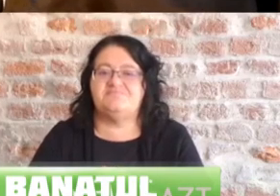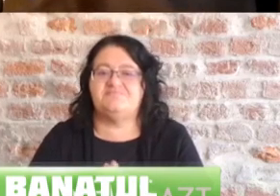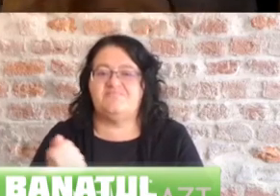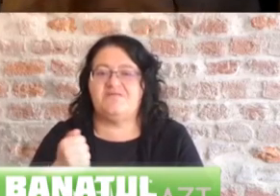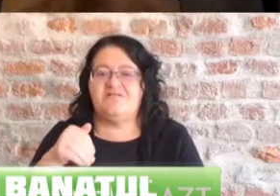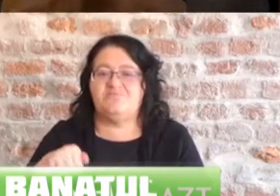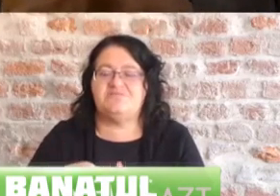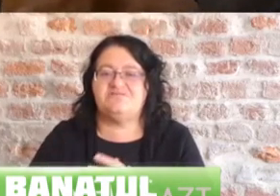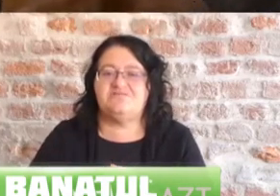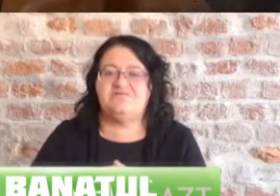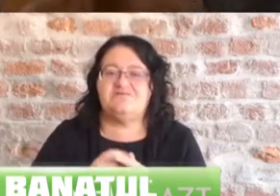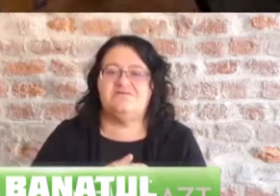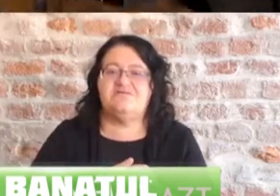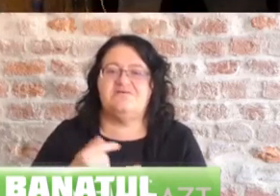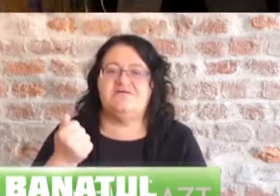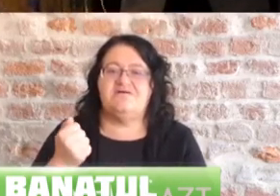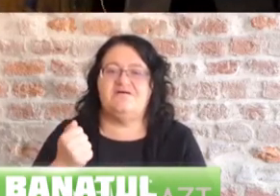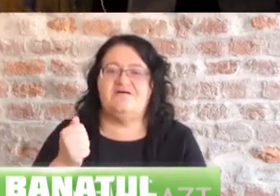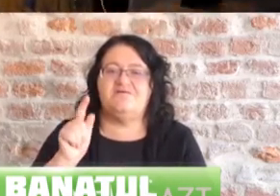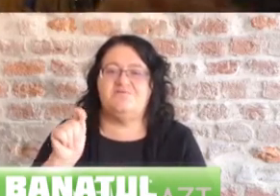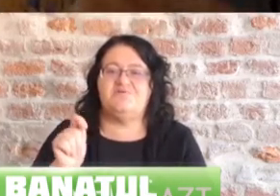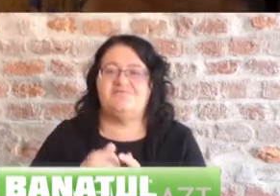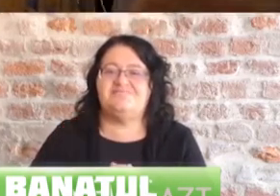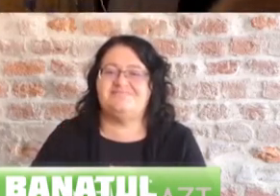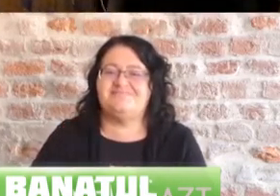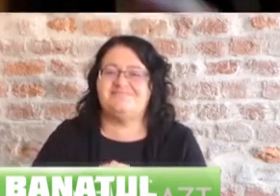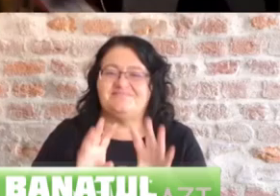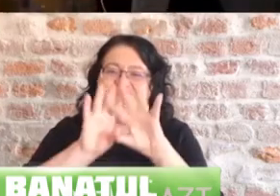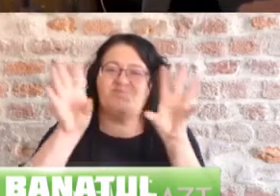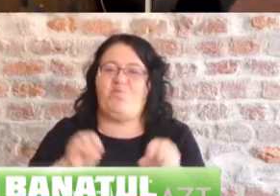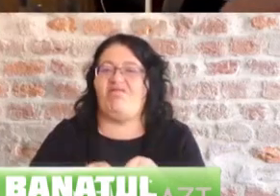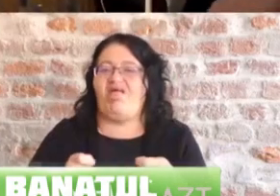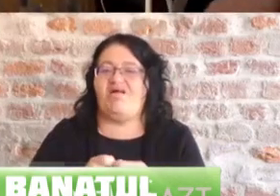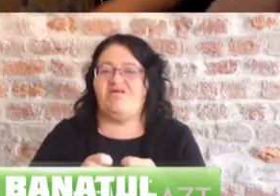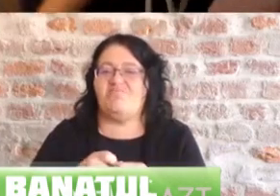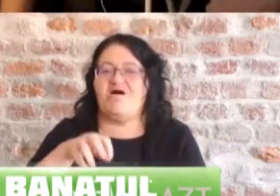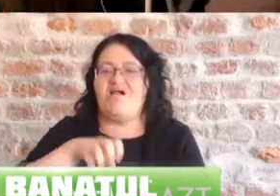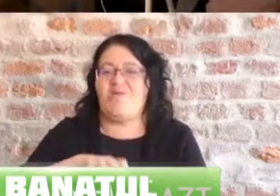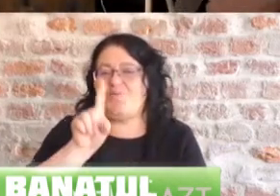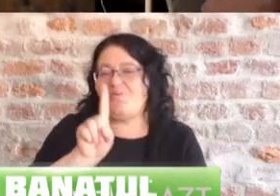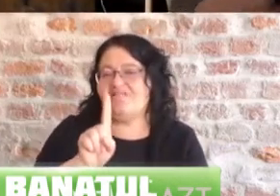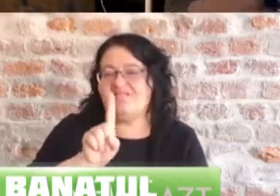Adela Mustață și Alexandru Tudoroiu. Haideți.